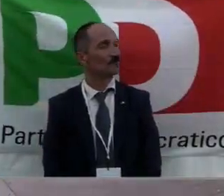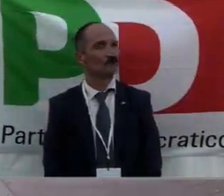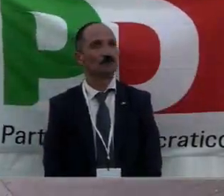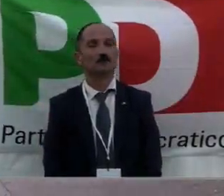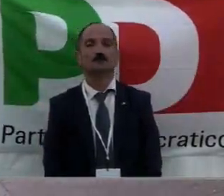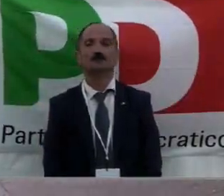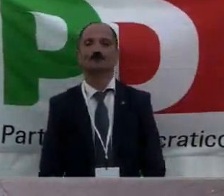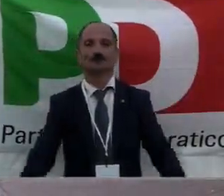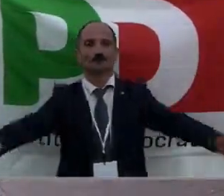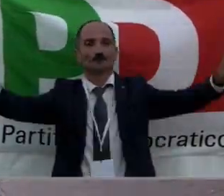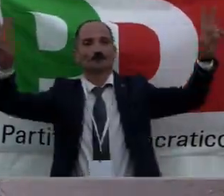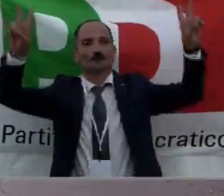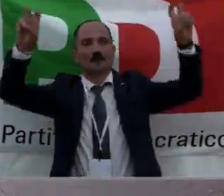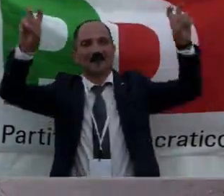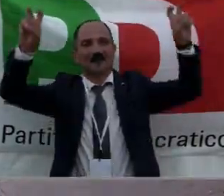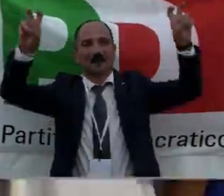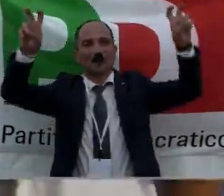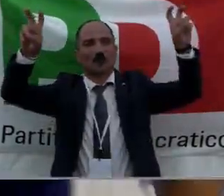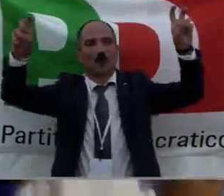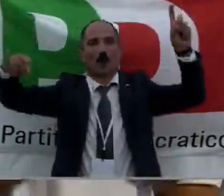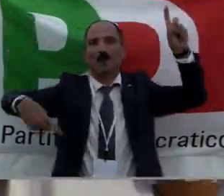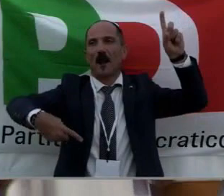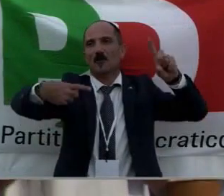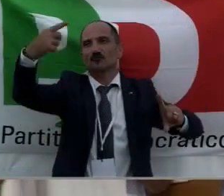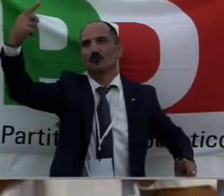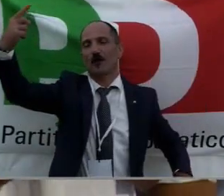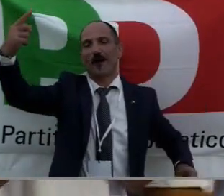E il titolo di questa giornata